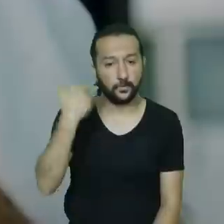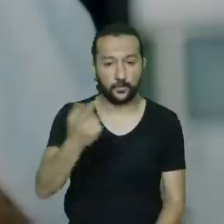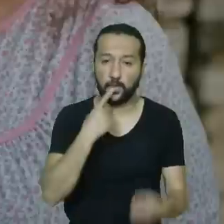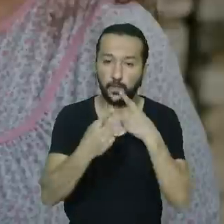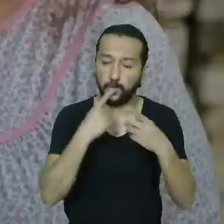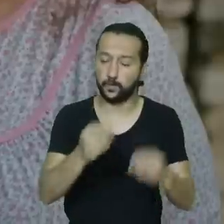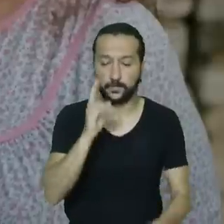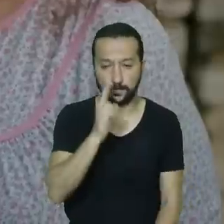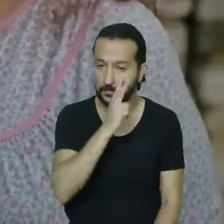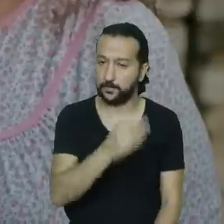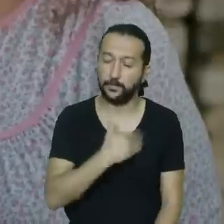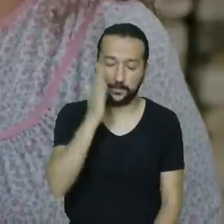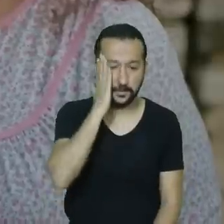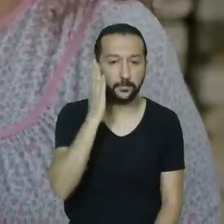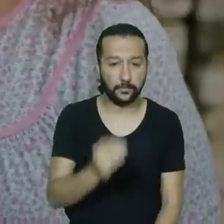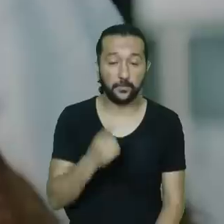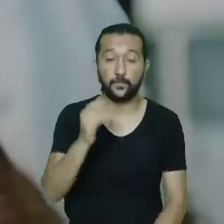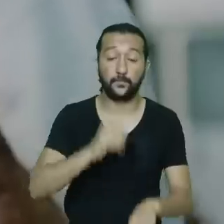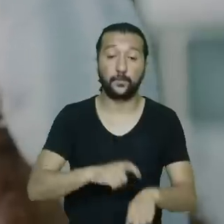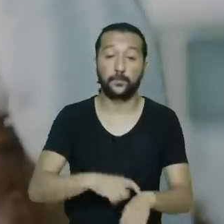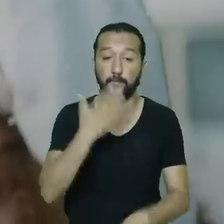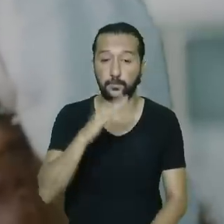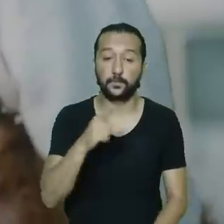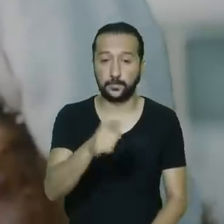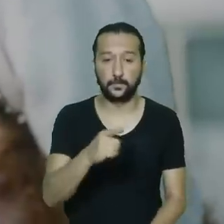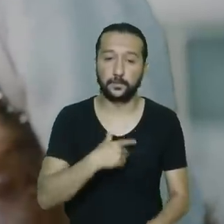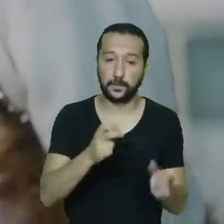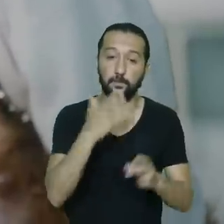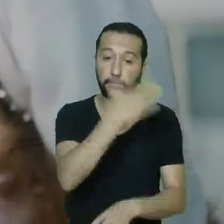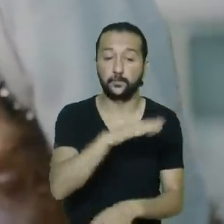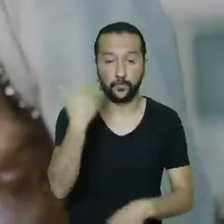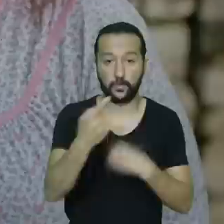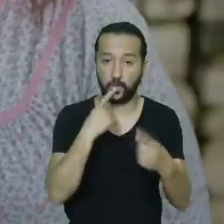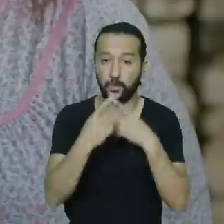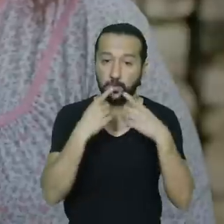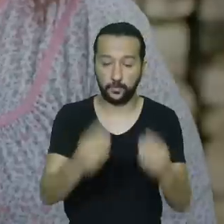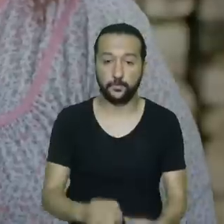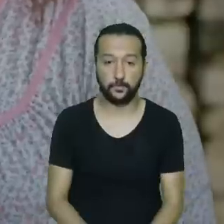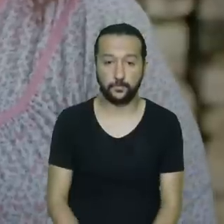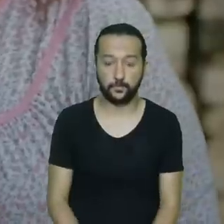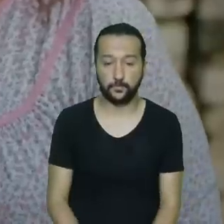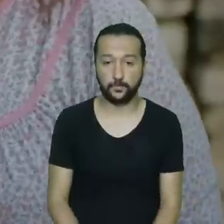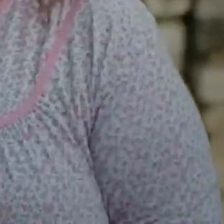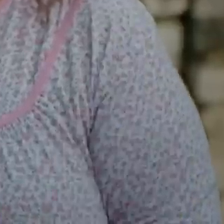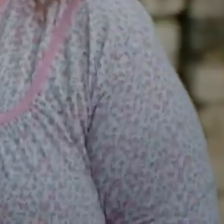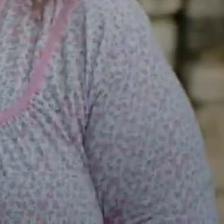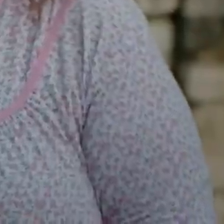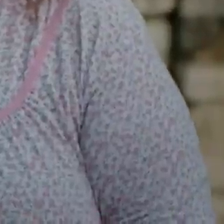Sonra konuşuruz yenge. Ben yatayım acık. Çok vaktim yok zaten. Radyoya gideceğim. Sonra konuşuruz.